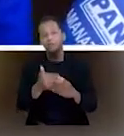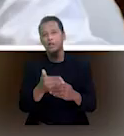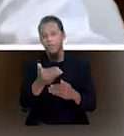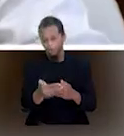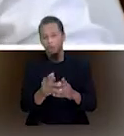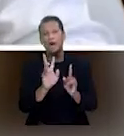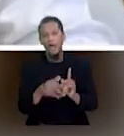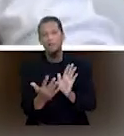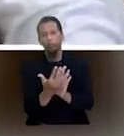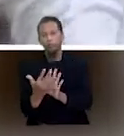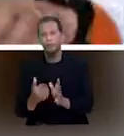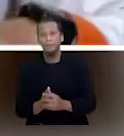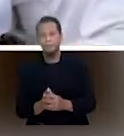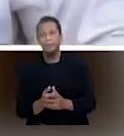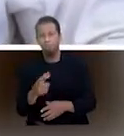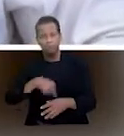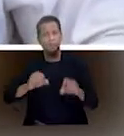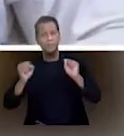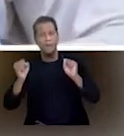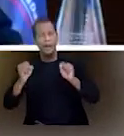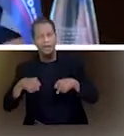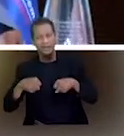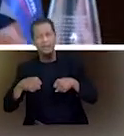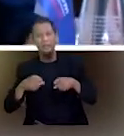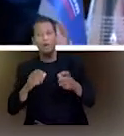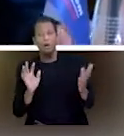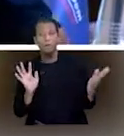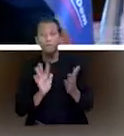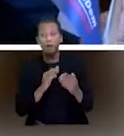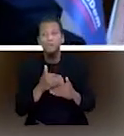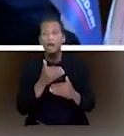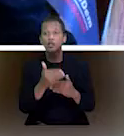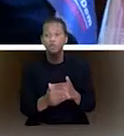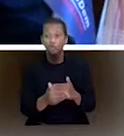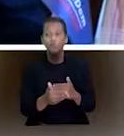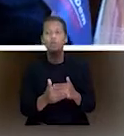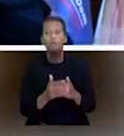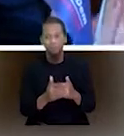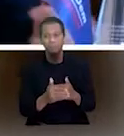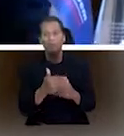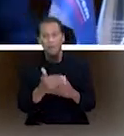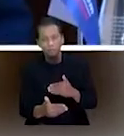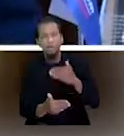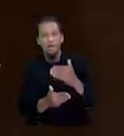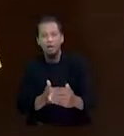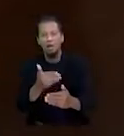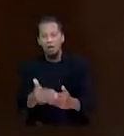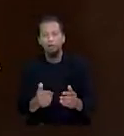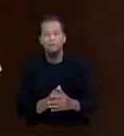bahwa pertemuan ini akan dilanjutkan secara berkala. Tentu untuk mengawal